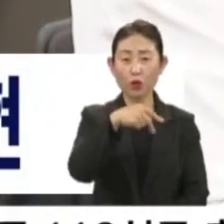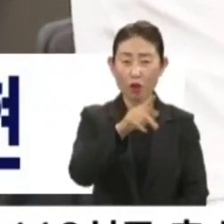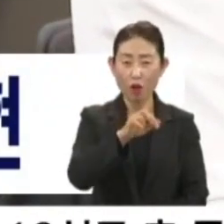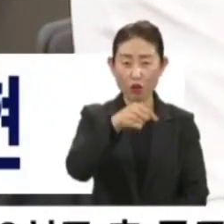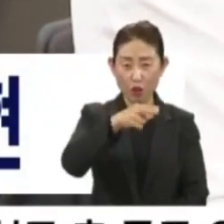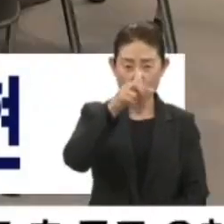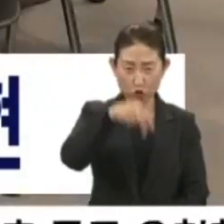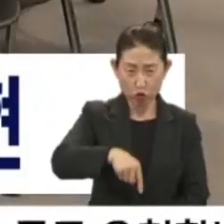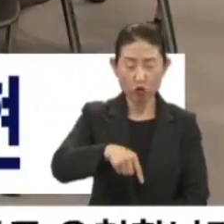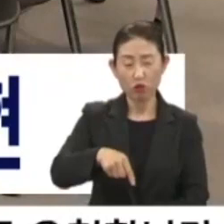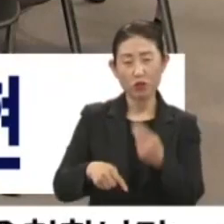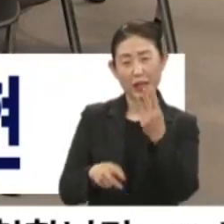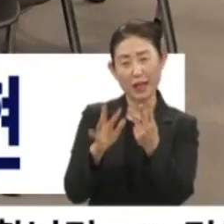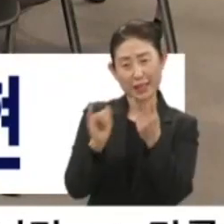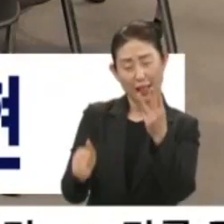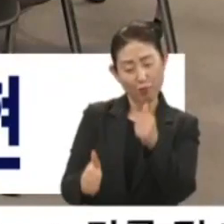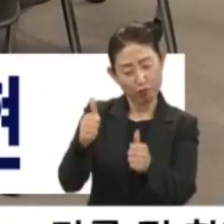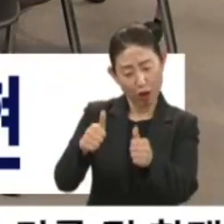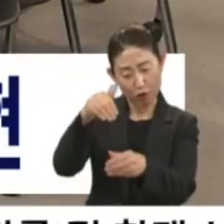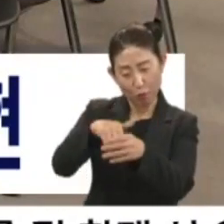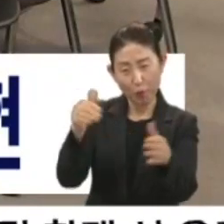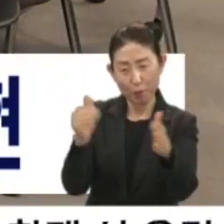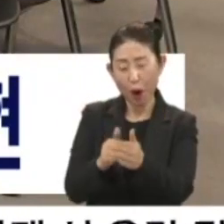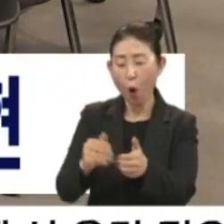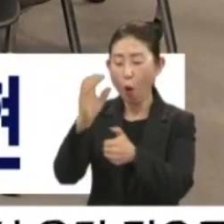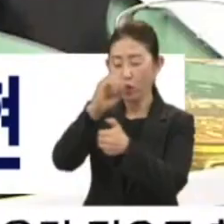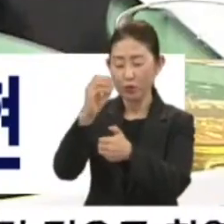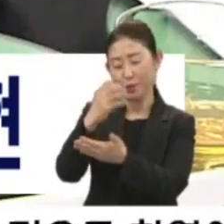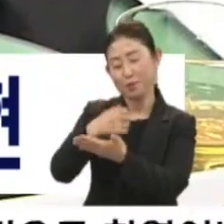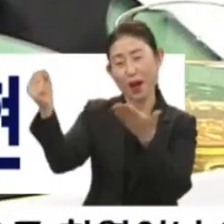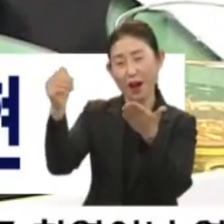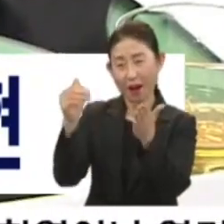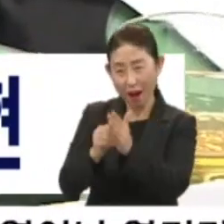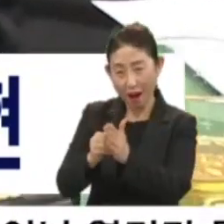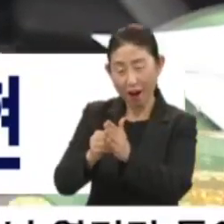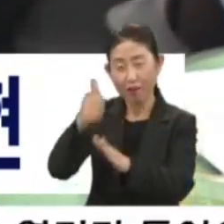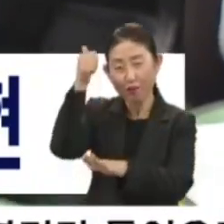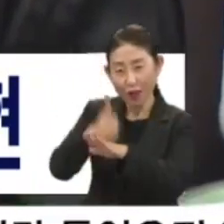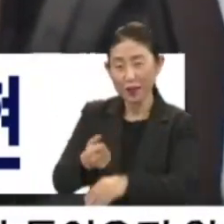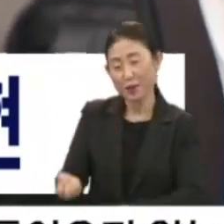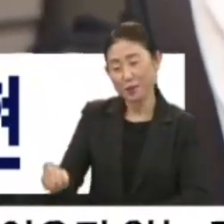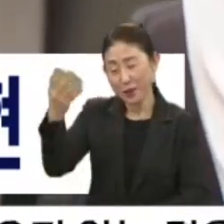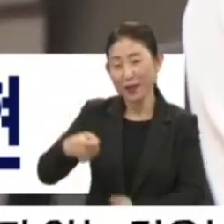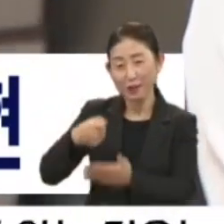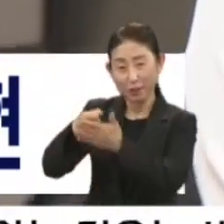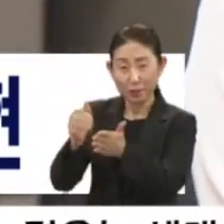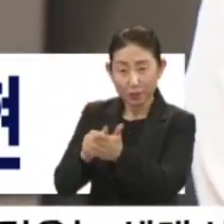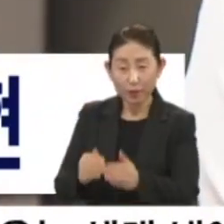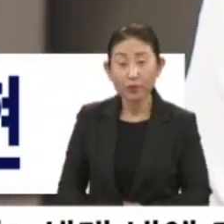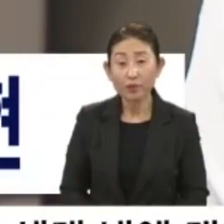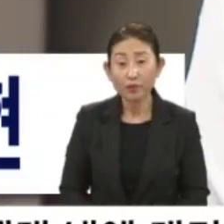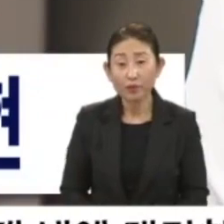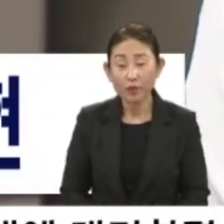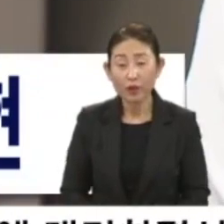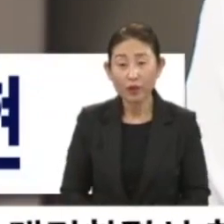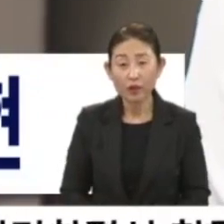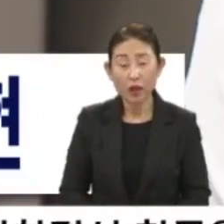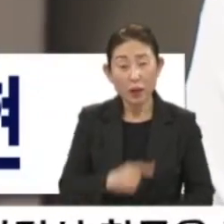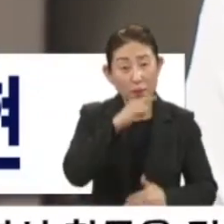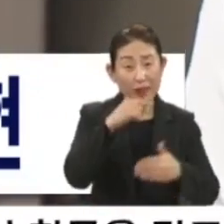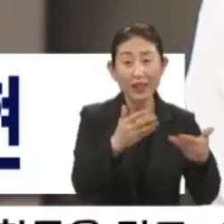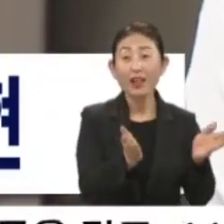정경수 변호사와의 경선 1차 투표에서 과반 투표를 얻어 결선 투표 없이 승리를 확정했습니다. 이에 따라 동구